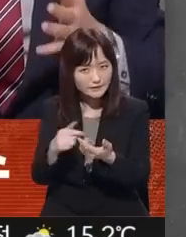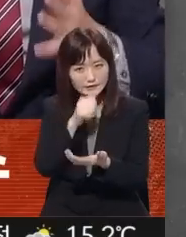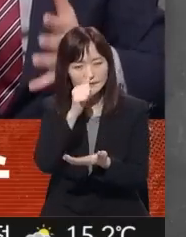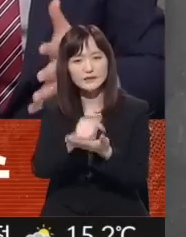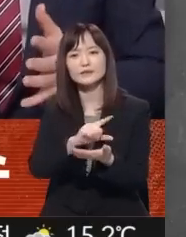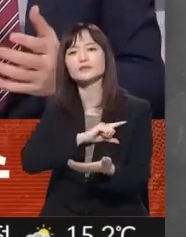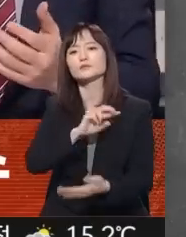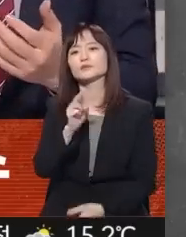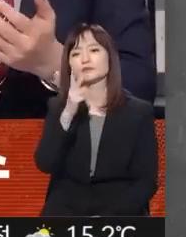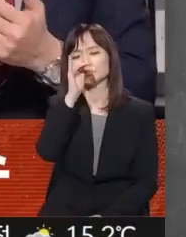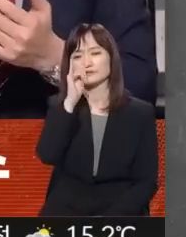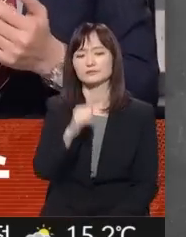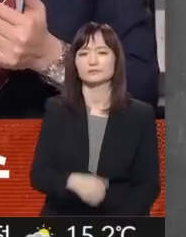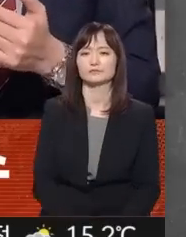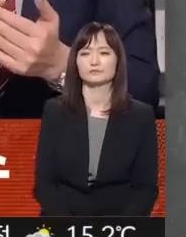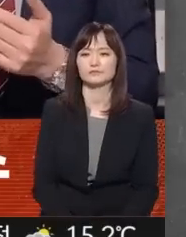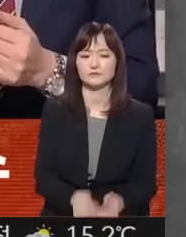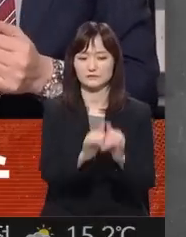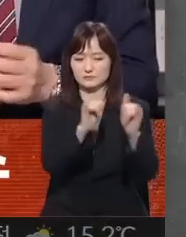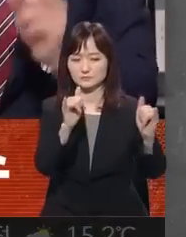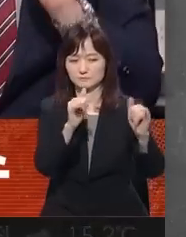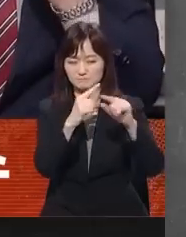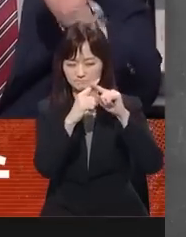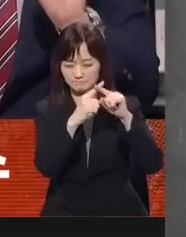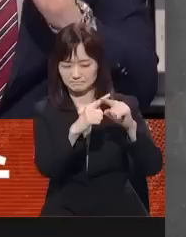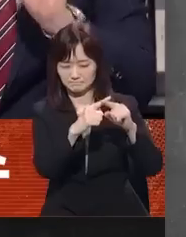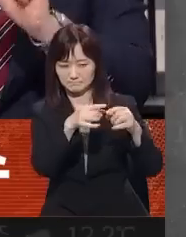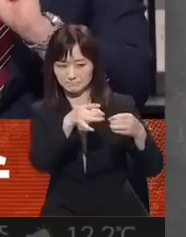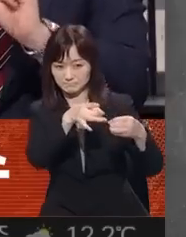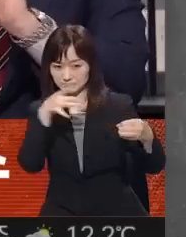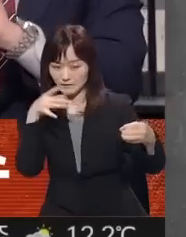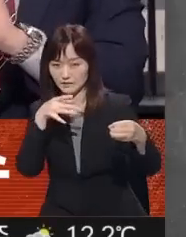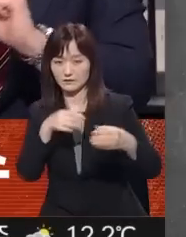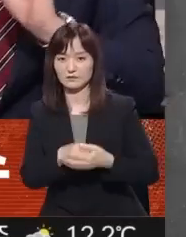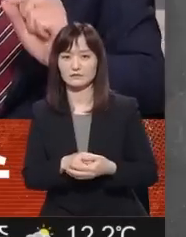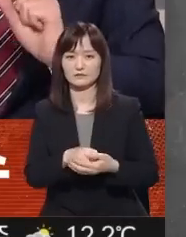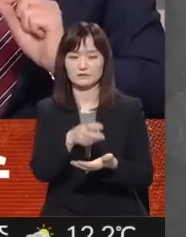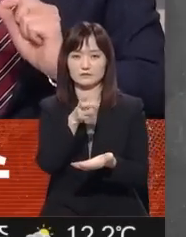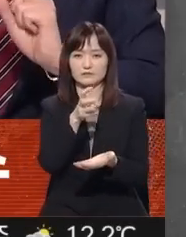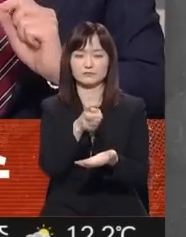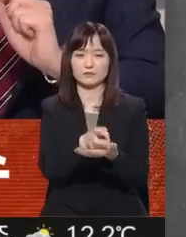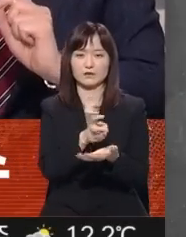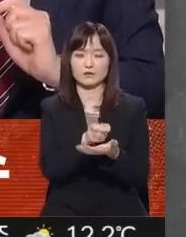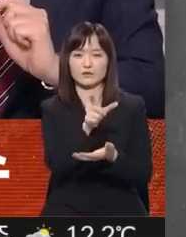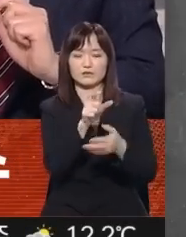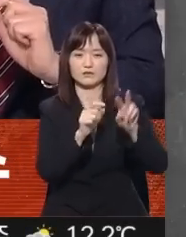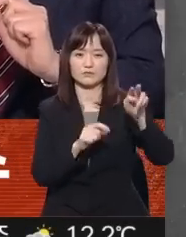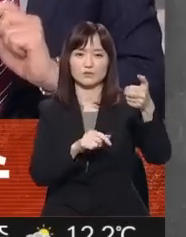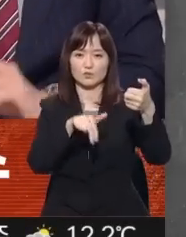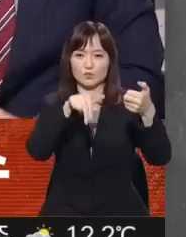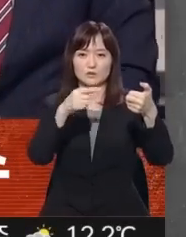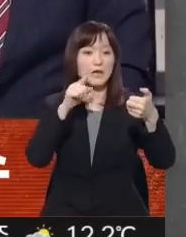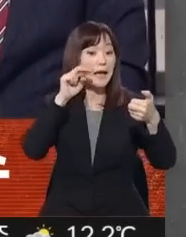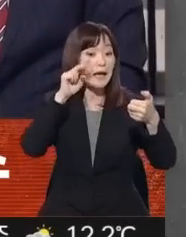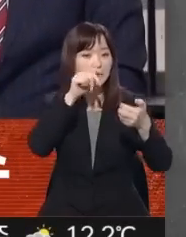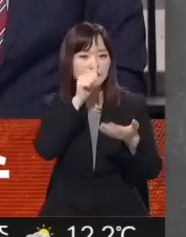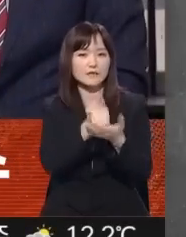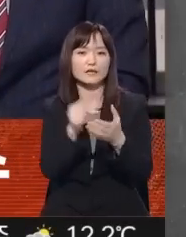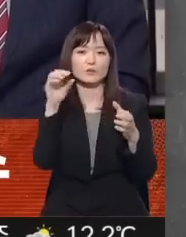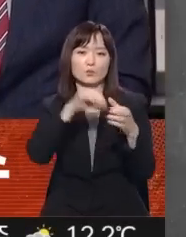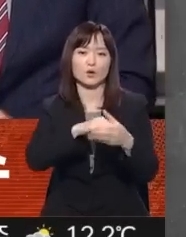이건 찾아봐야 되는데 사람을 목적으로 이렇게 했다면 우리 형법 250조 살인죄는 예비죄까지 처벌할 수 있는 거예요 그렇기 때문에